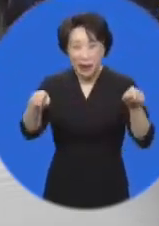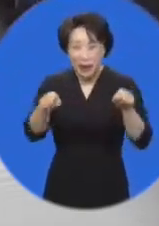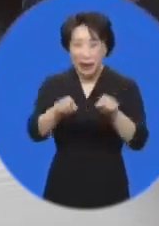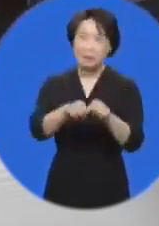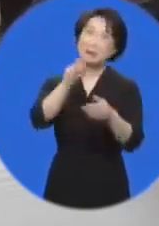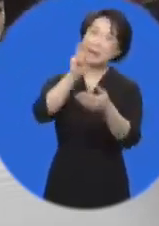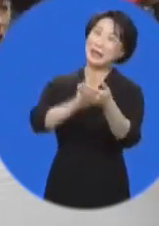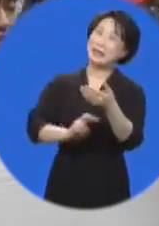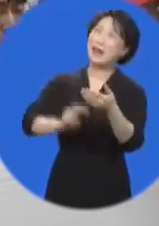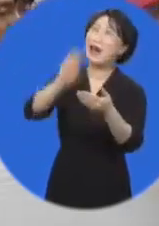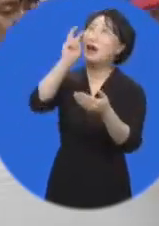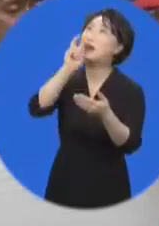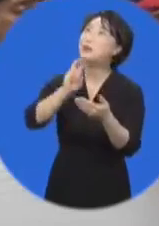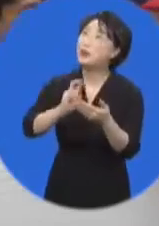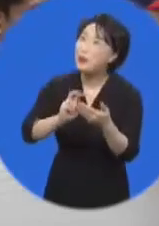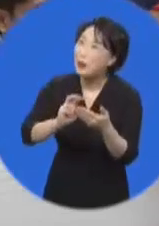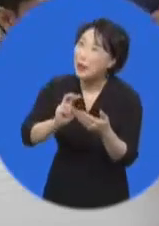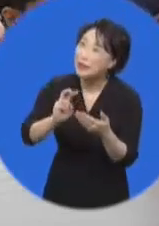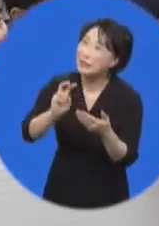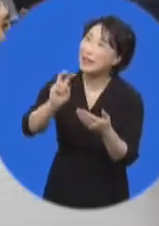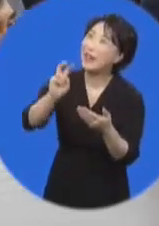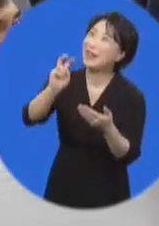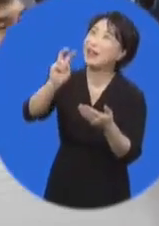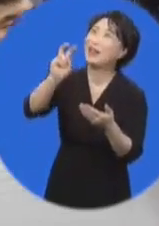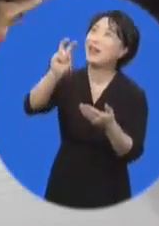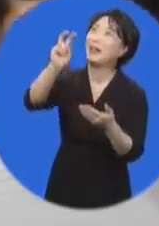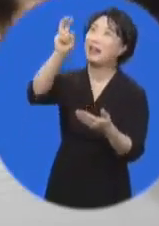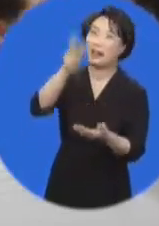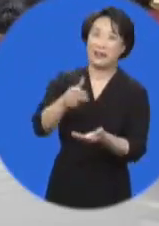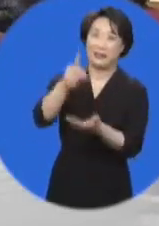합하여 함께 찬송하세